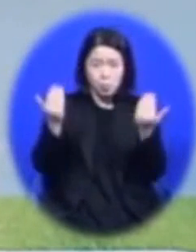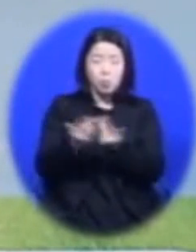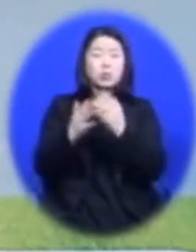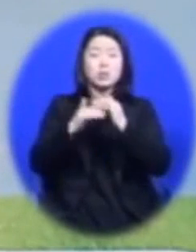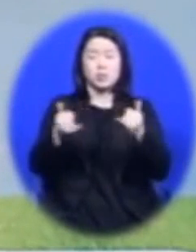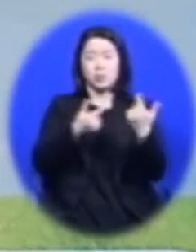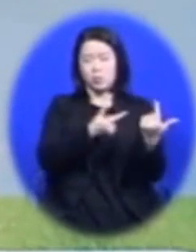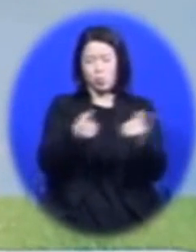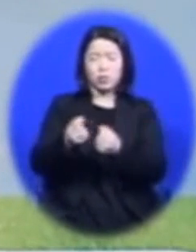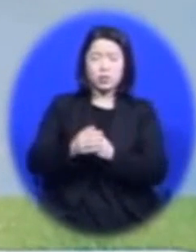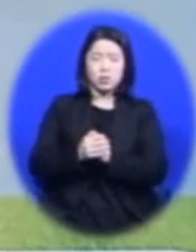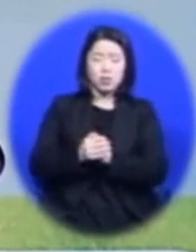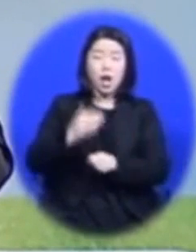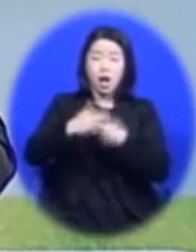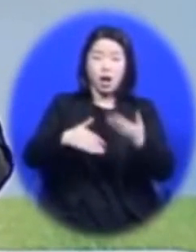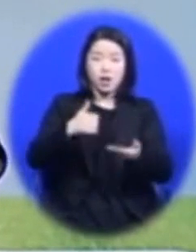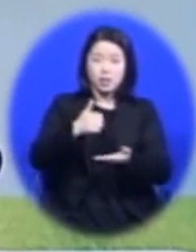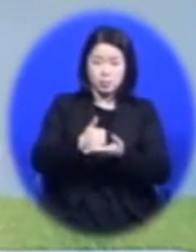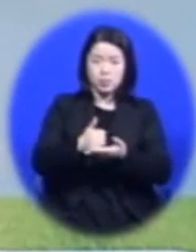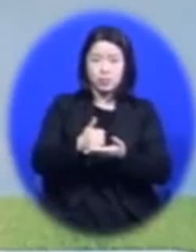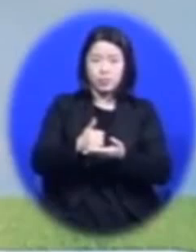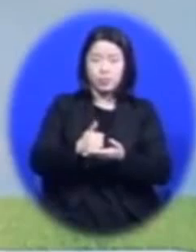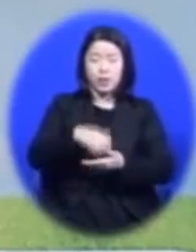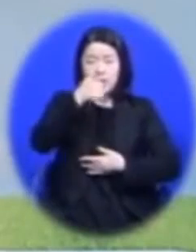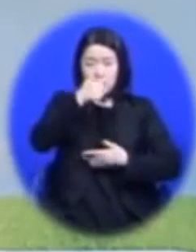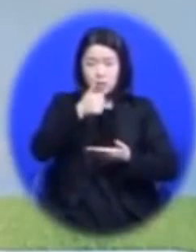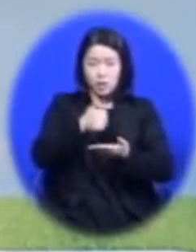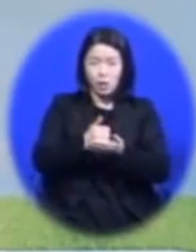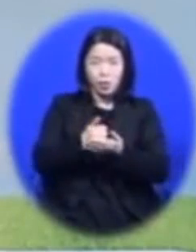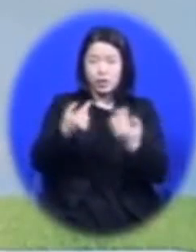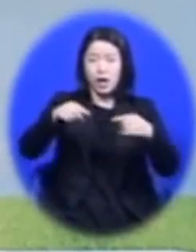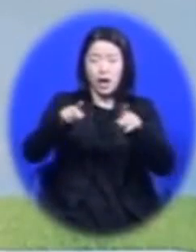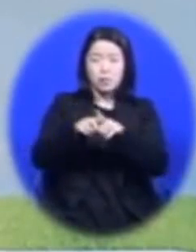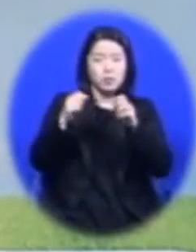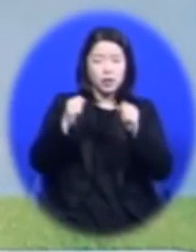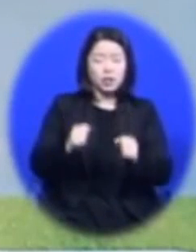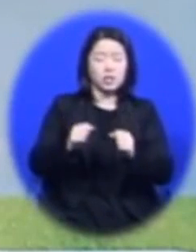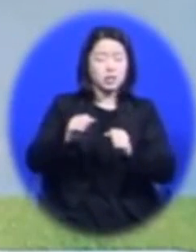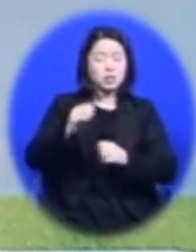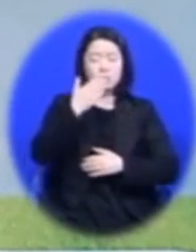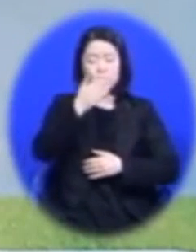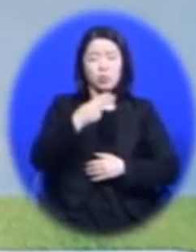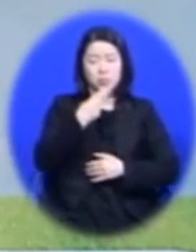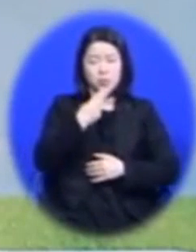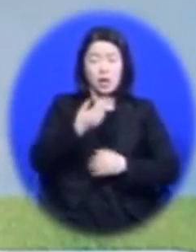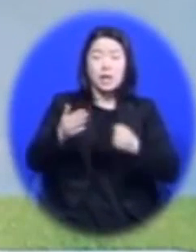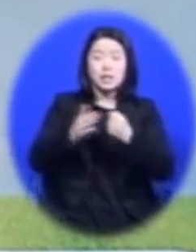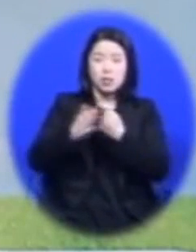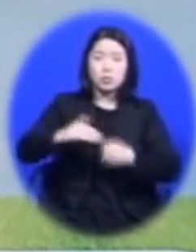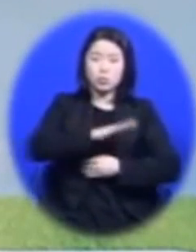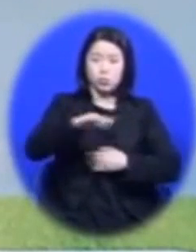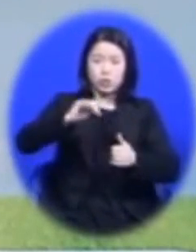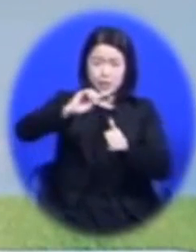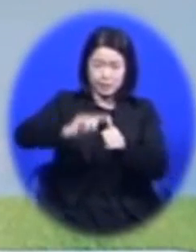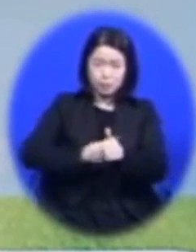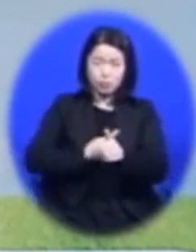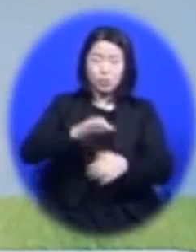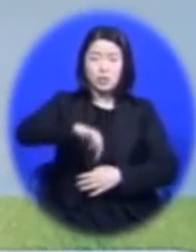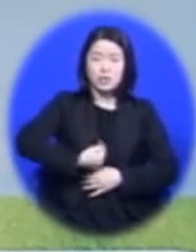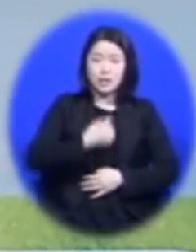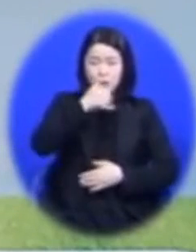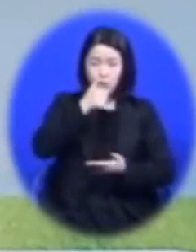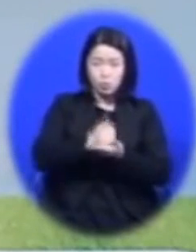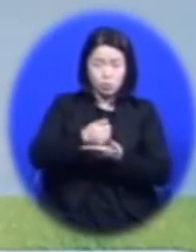그렇습니다. 하나님은 죄와는 같이 하실 수가 없습니다. 그러므로 우리 스스로가 자기의